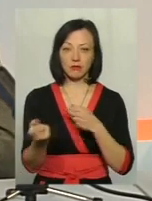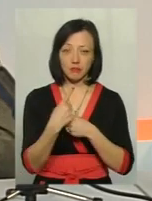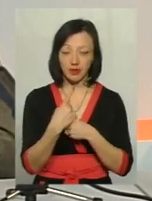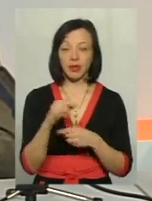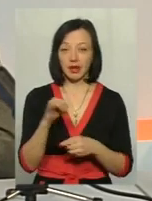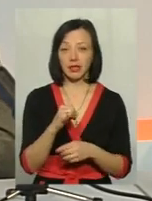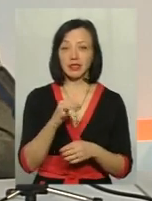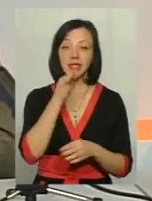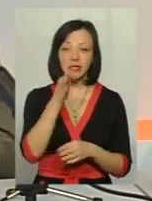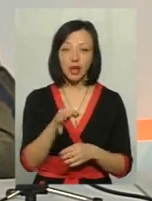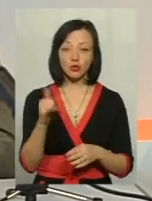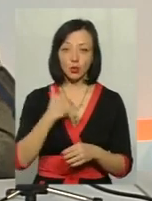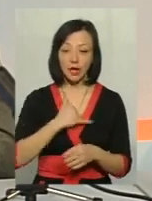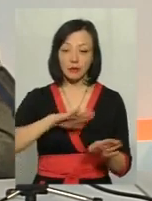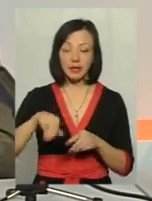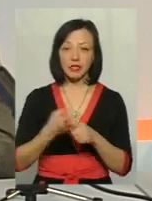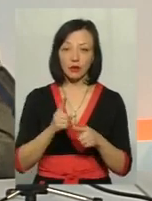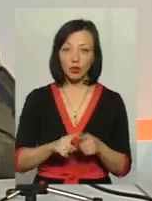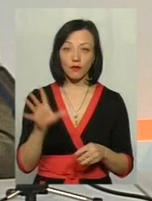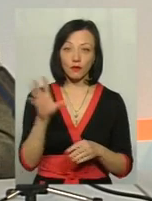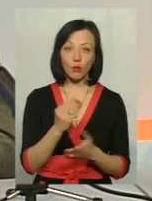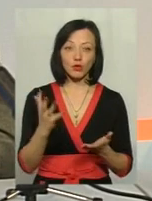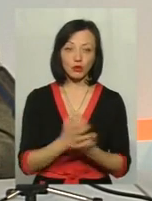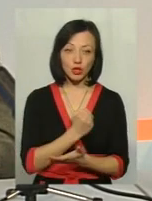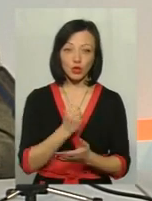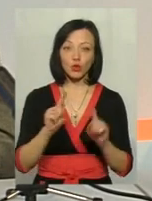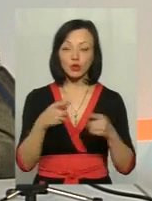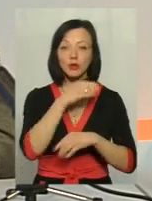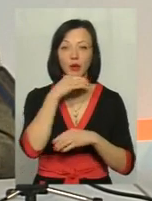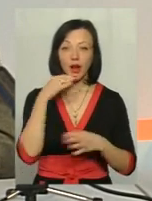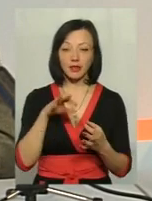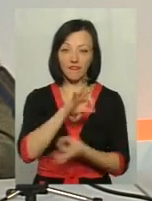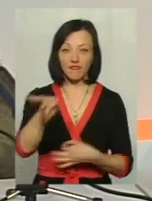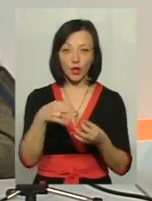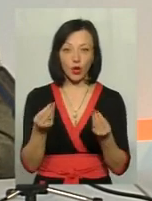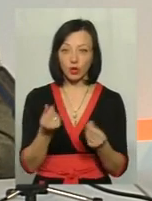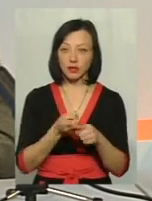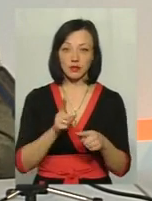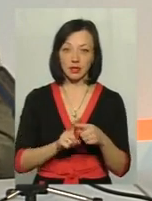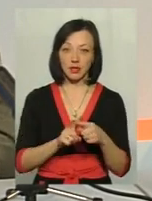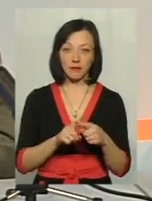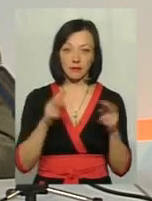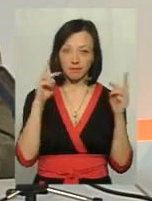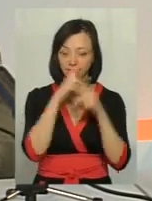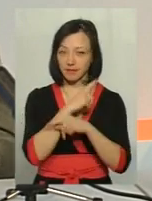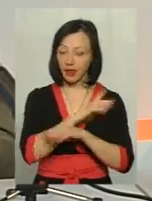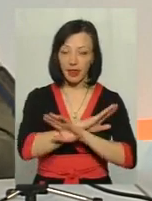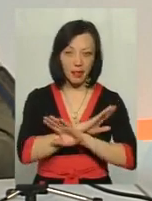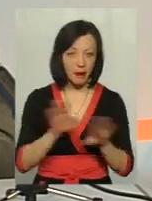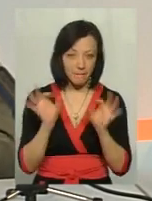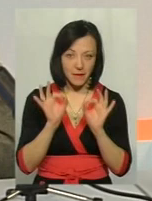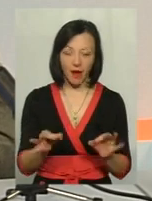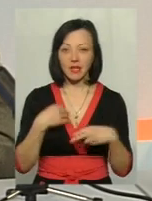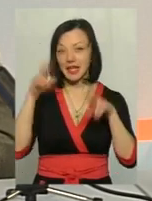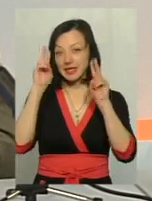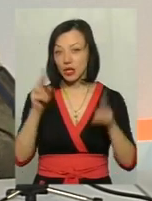І сказати про те, що у нас після цього всього получилося дуже багато вільних коштів, то є цілковита неправда. І я